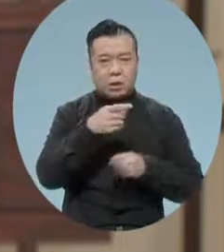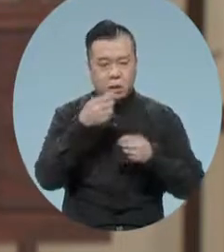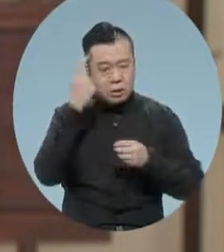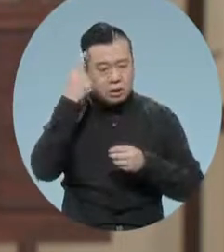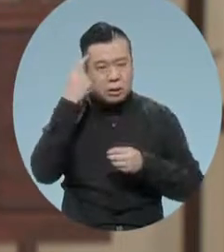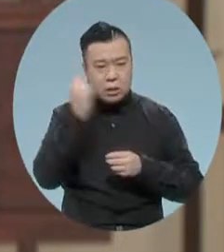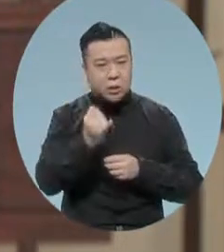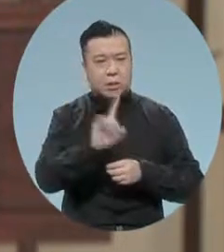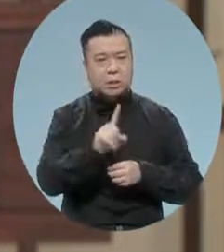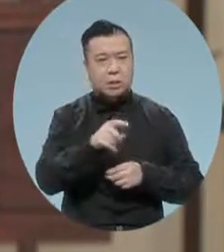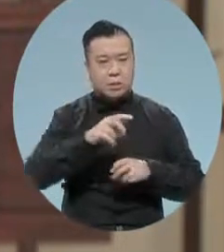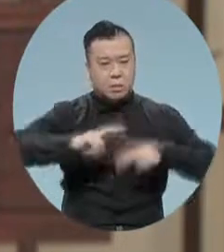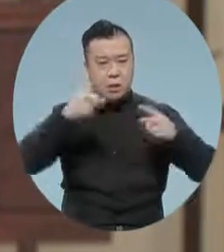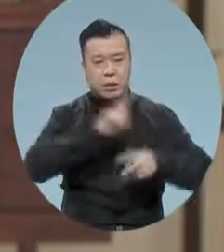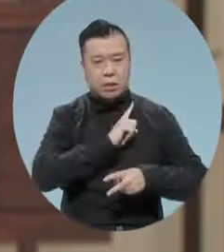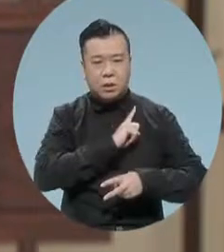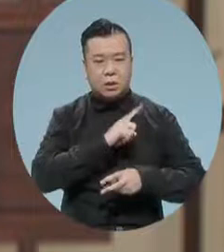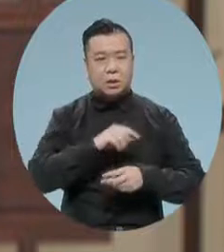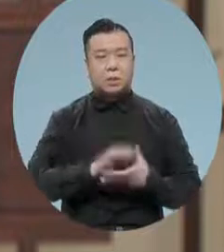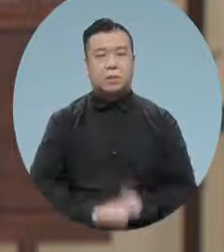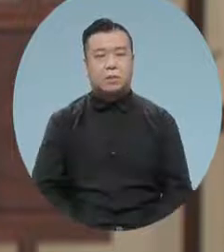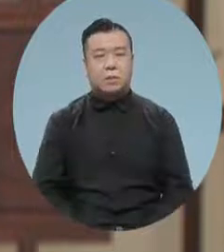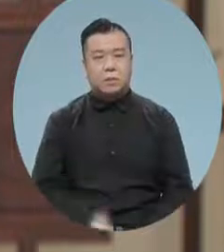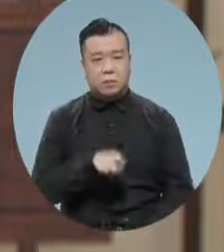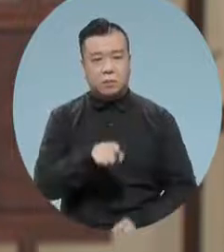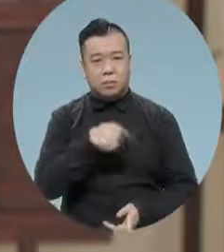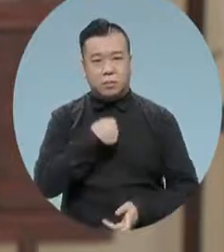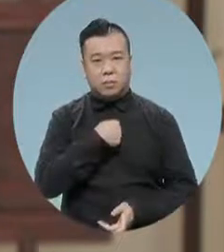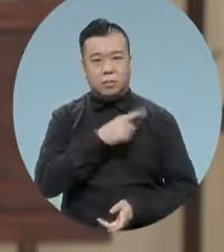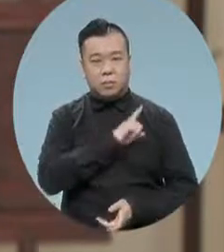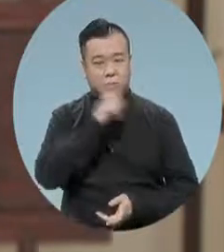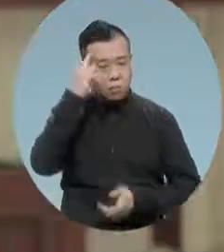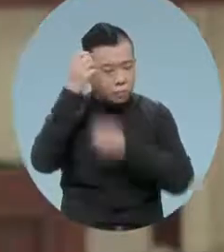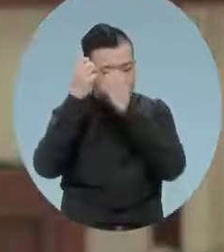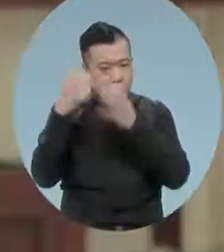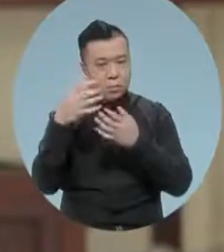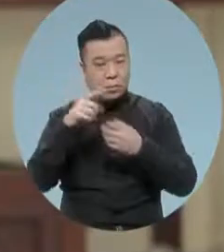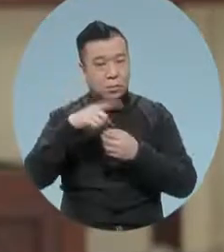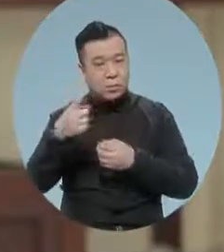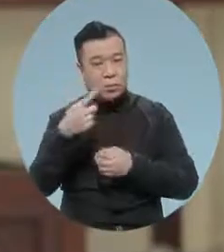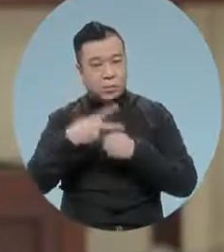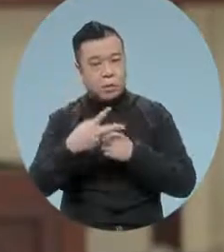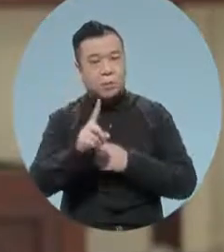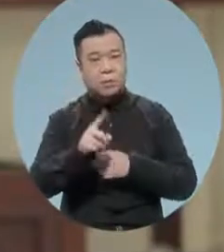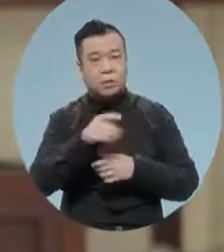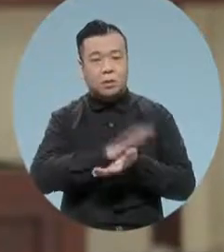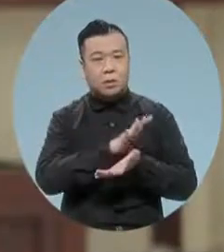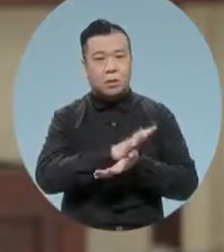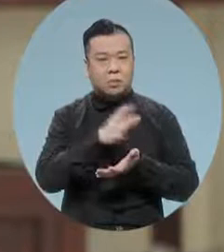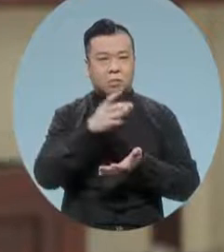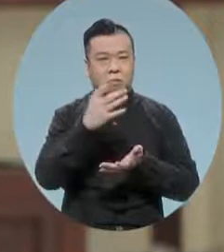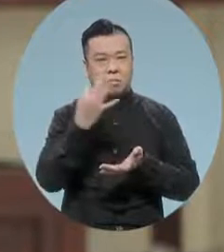解，從而咧改正呢啲咁嘅挫折。呢個咧係我一個諗法。另外在過去的幾十年裏